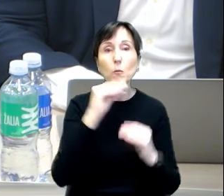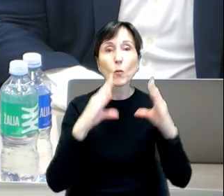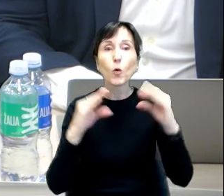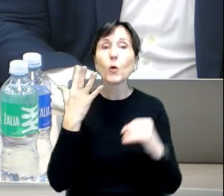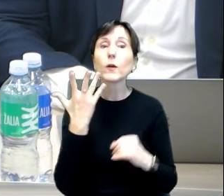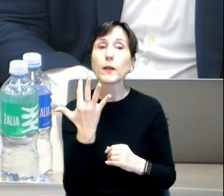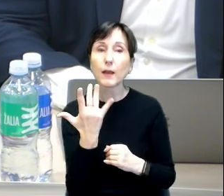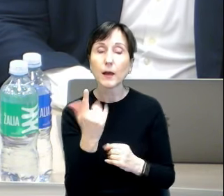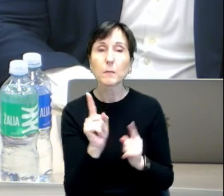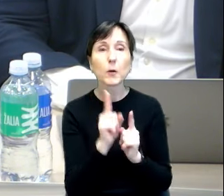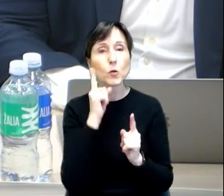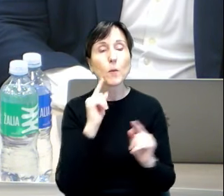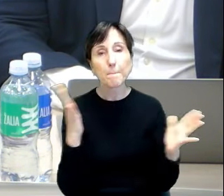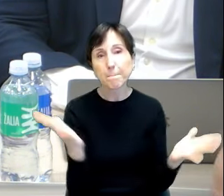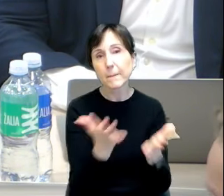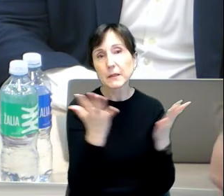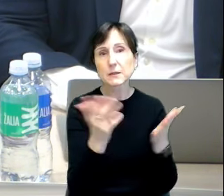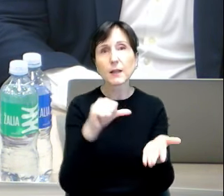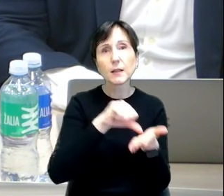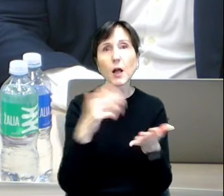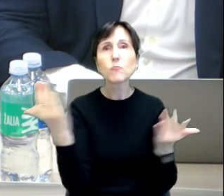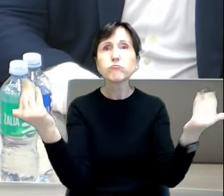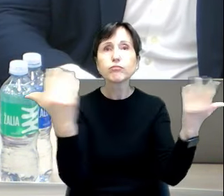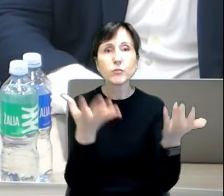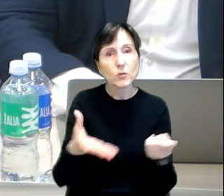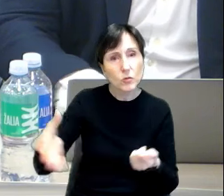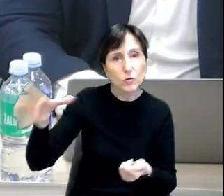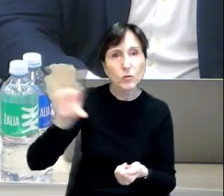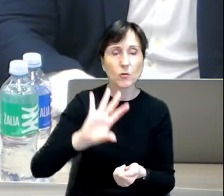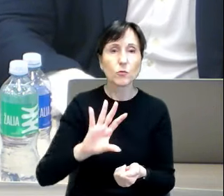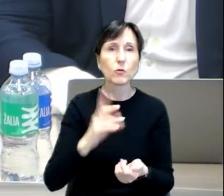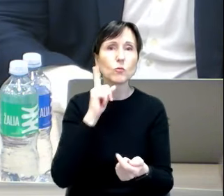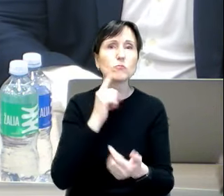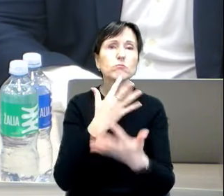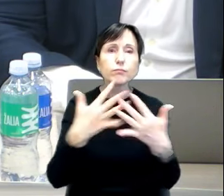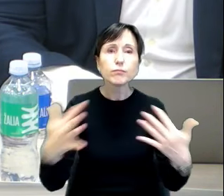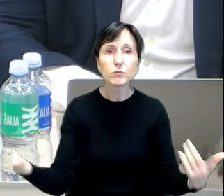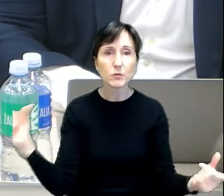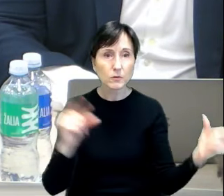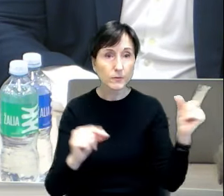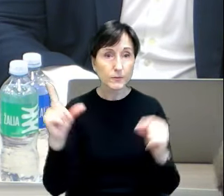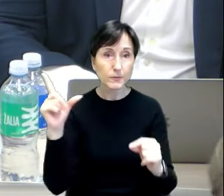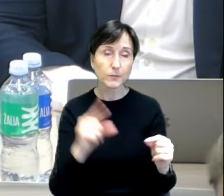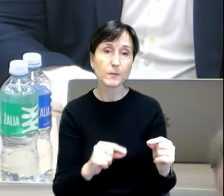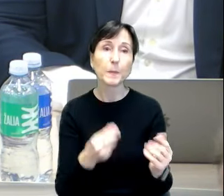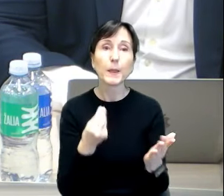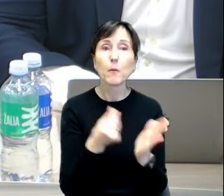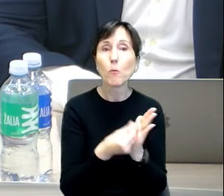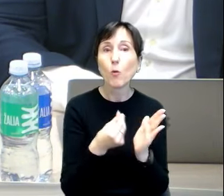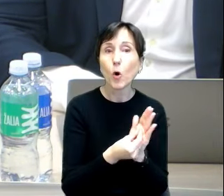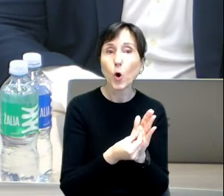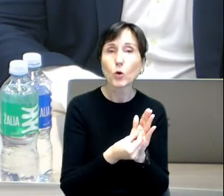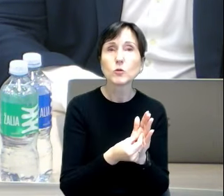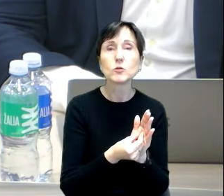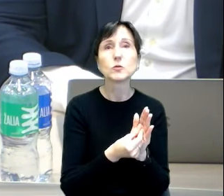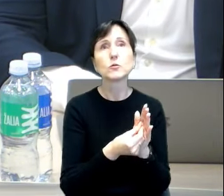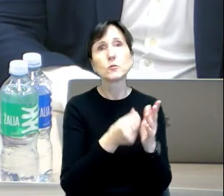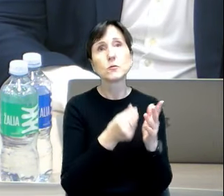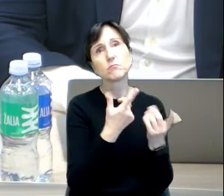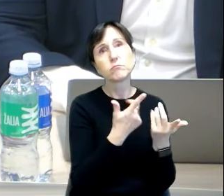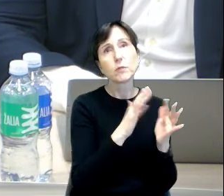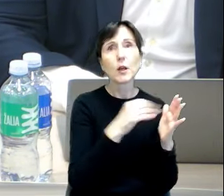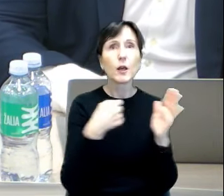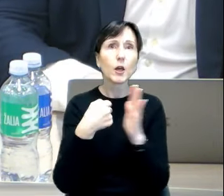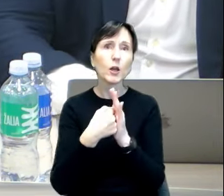paskatins dalyvių gausą įvairovę jų pritraukimą ir tas mokestis ten nuo keli iki kel eur sudarytų